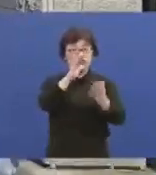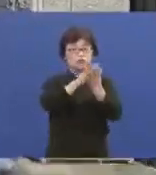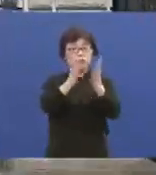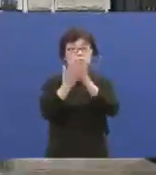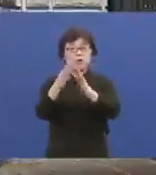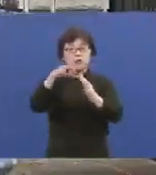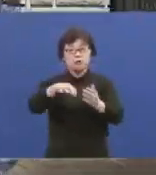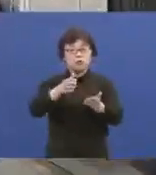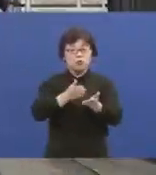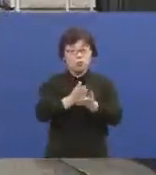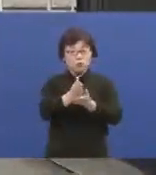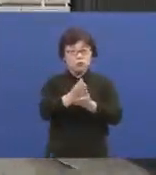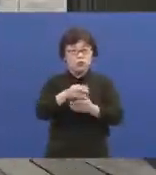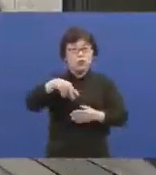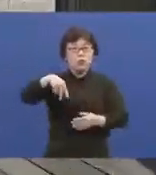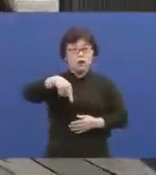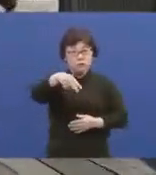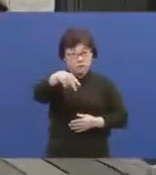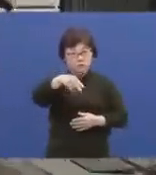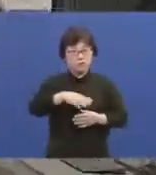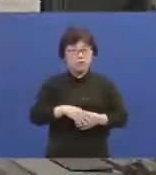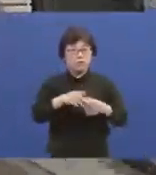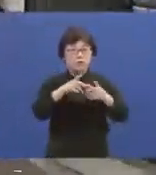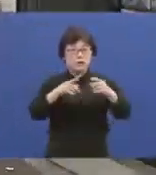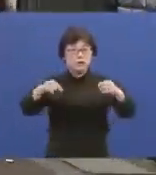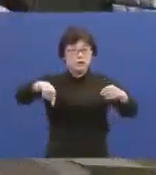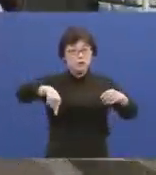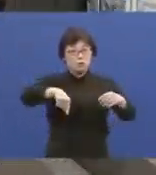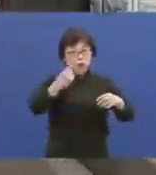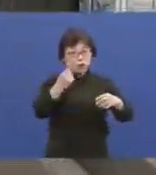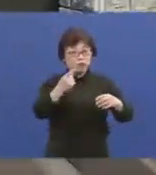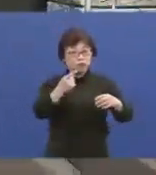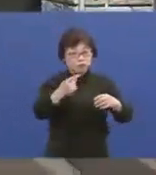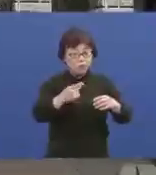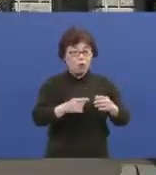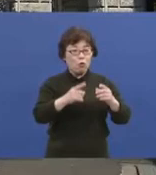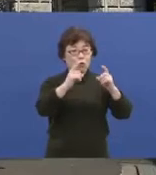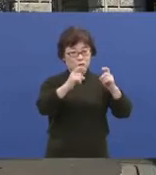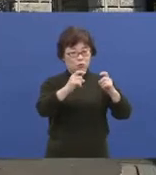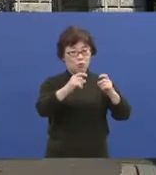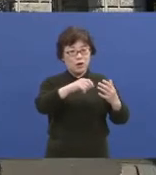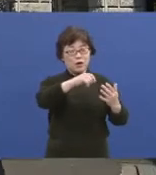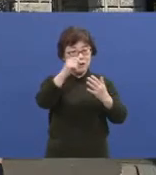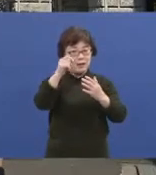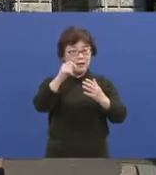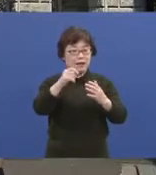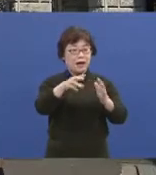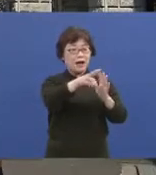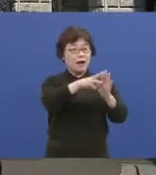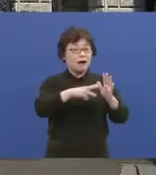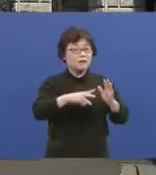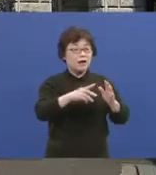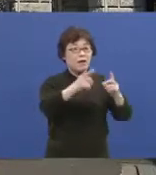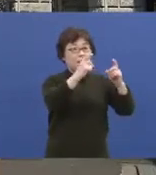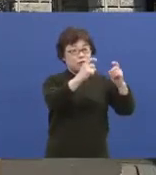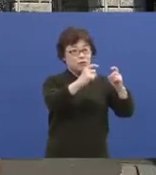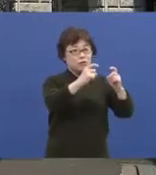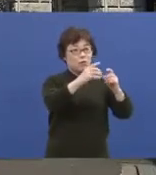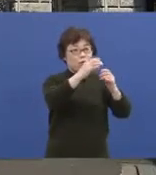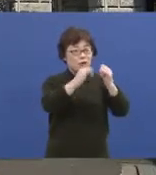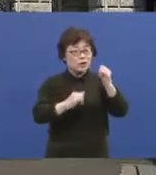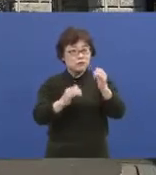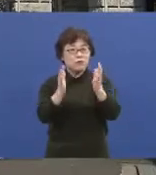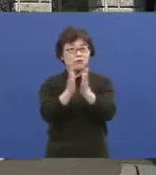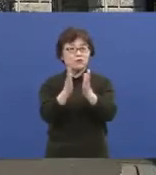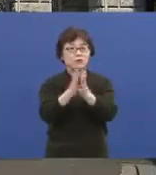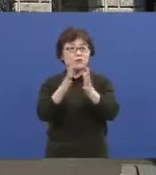摂津峡は俗日本百名城に選ばれた芥川山城や歴史のある社寺がたくさんありますからね。行きましょう。